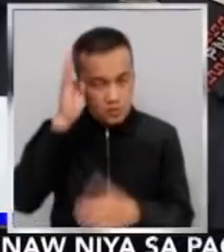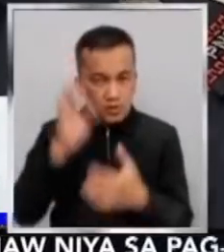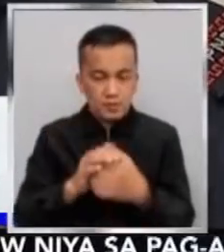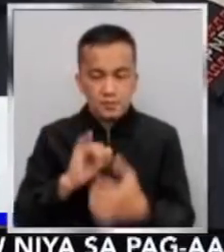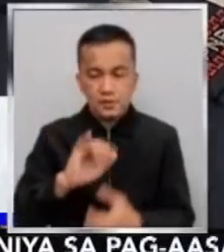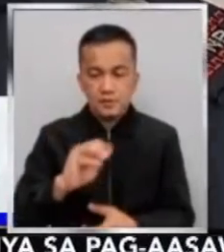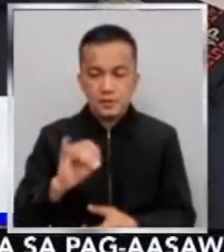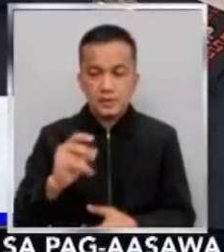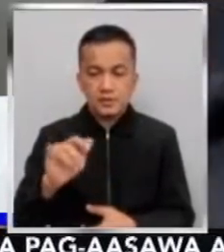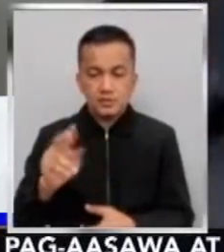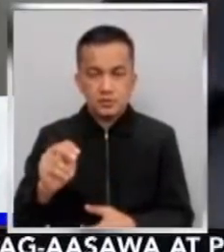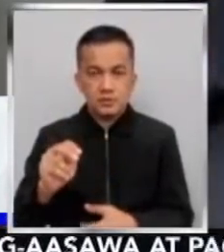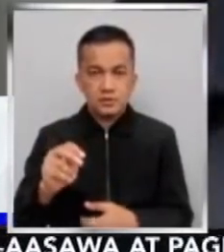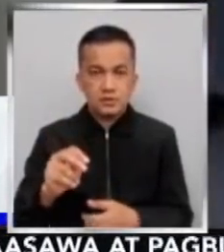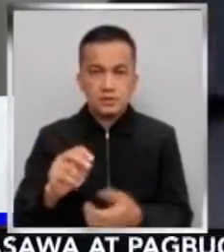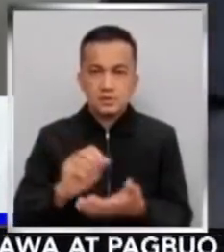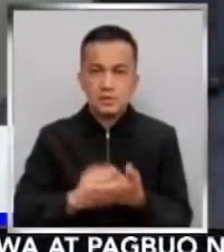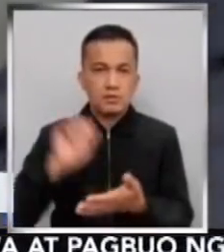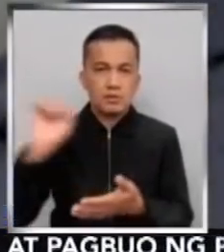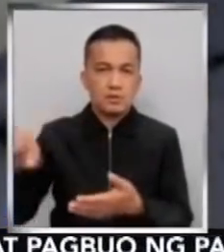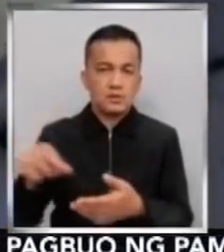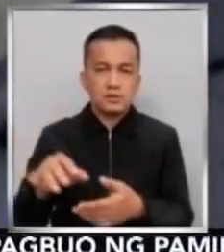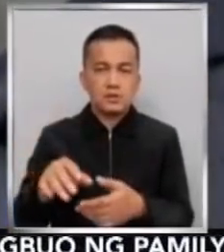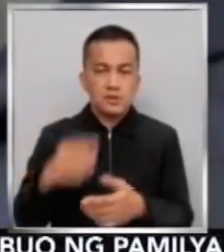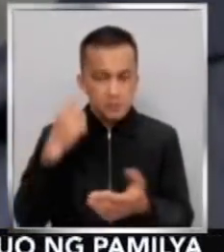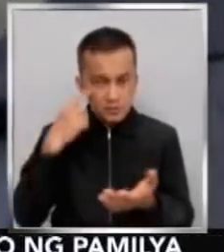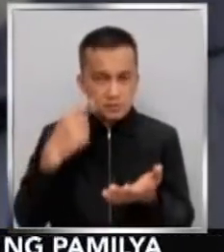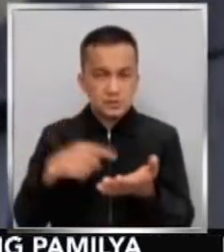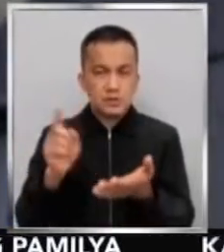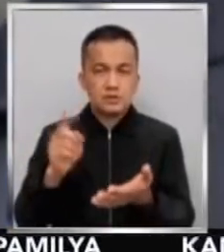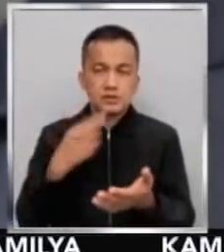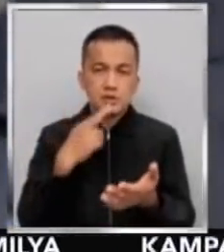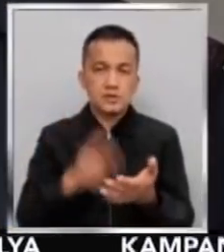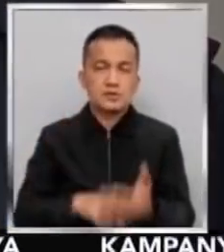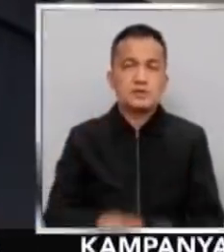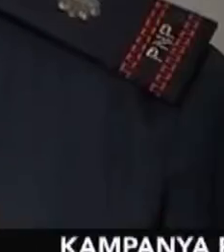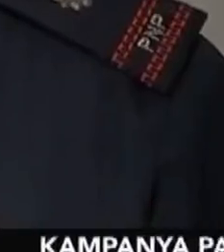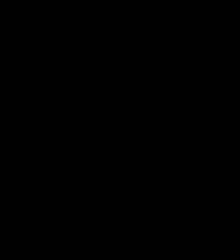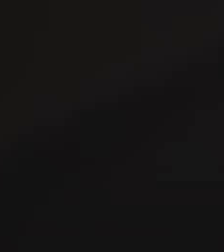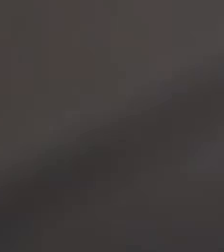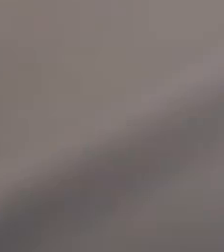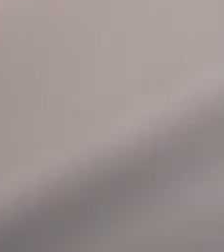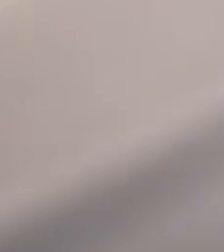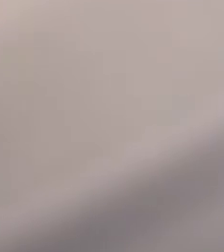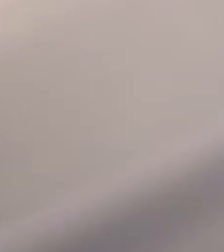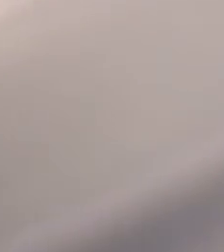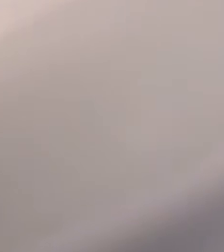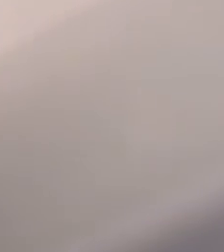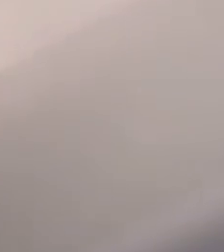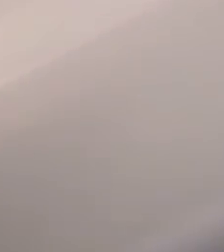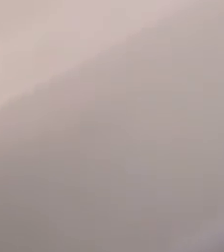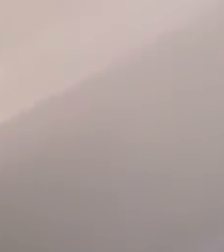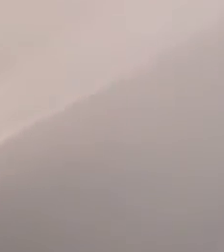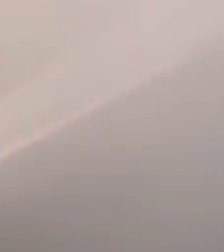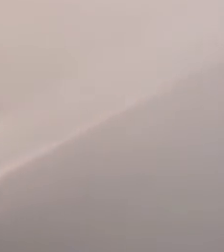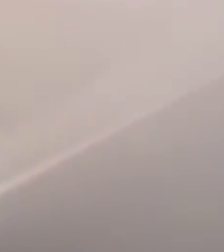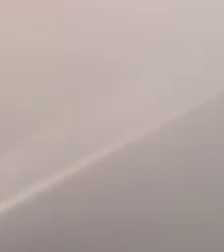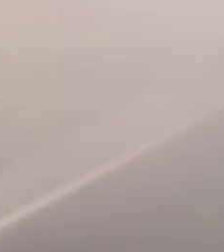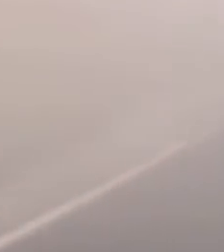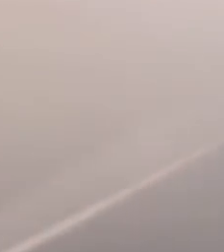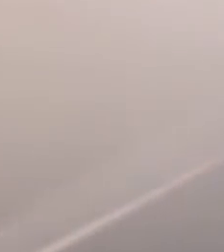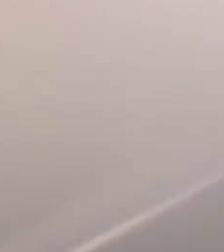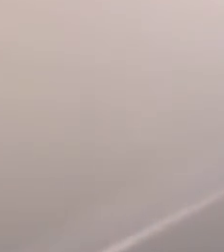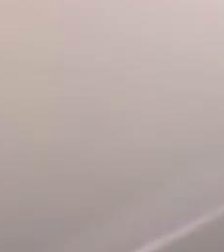check his record din po. Emil Sumangil, Nakatutok, 24 Oras. Hindi natutulog ang mga balita.